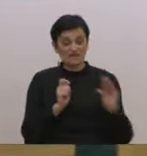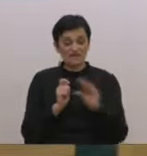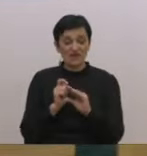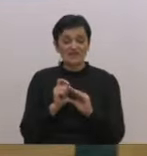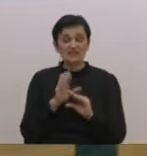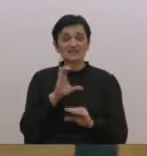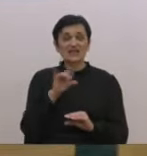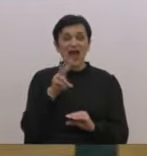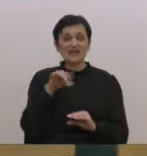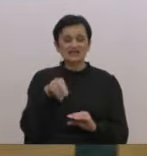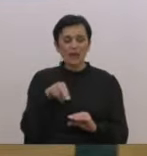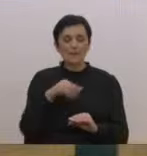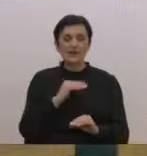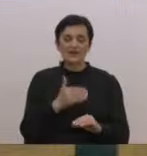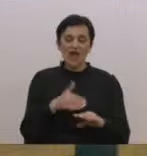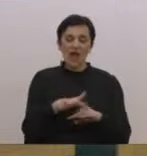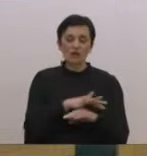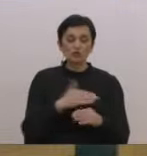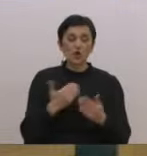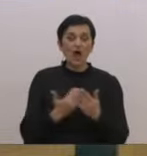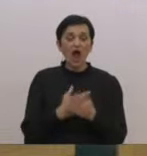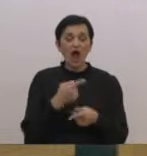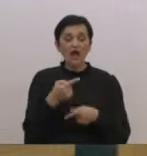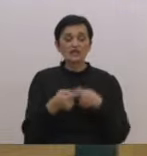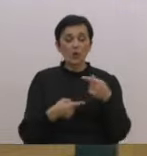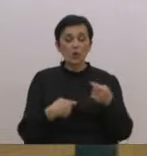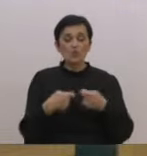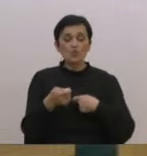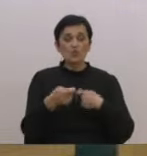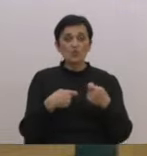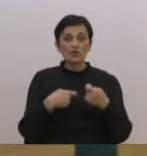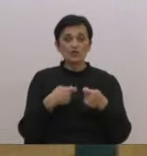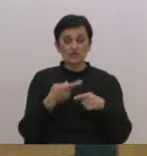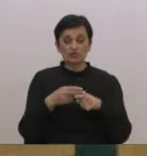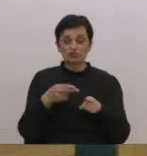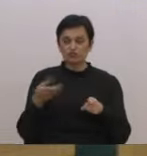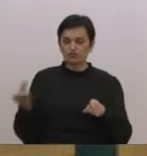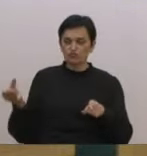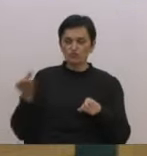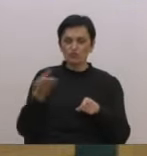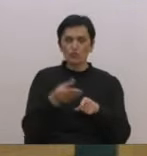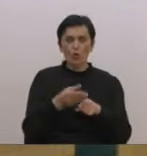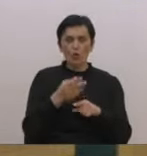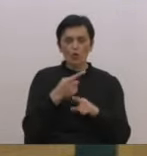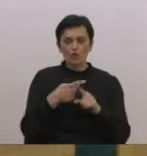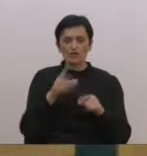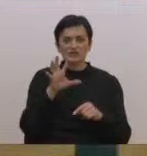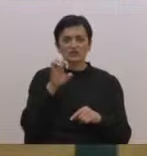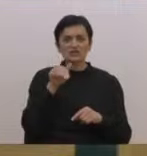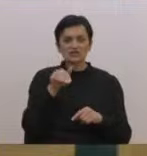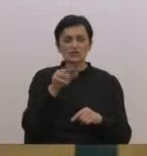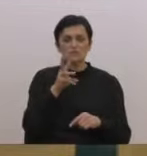სტარტაპებში, კერძო სექტორში, ახალი თაობის ბიზნესში, რამაც მოიტანა თითქმის